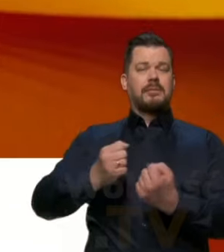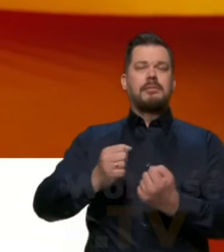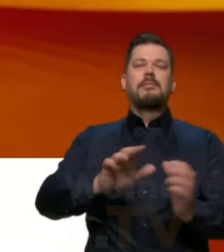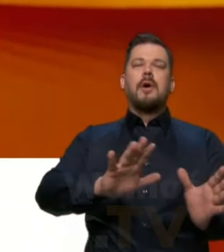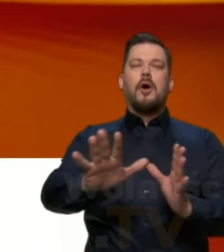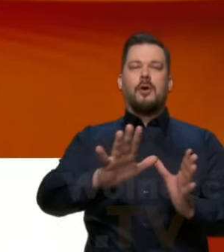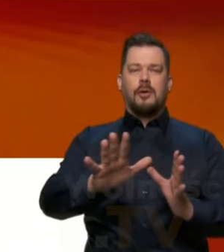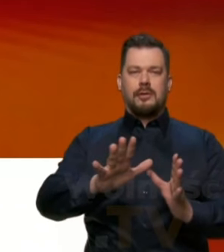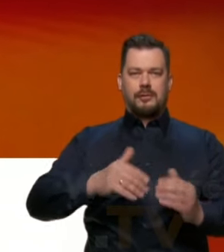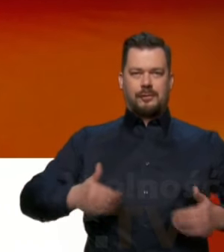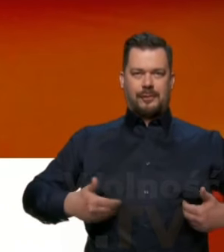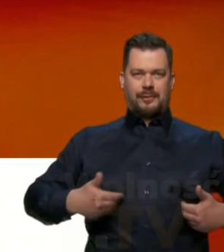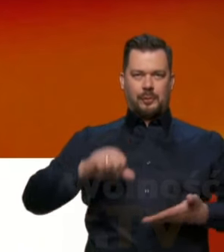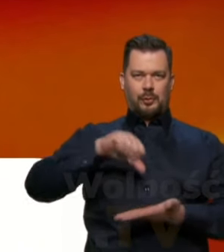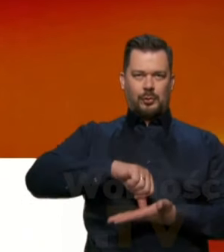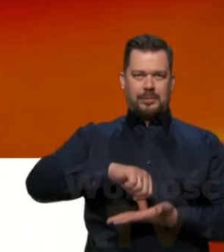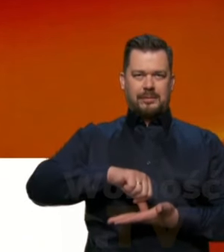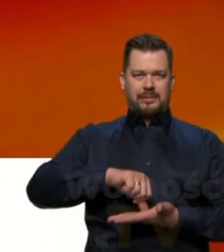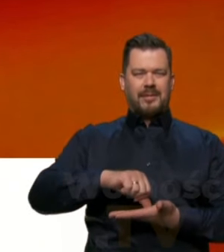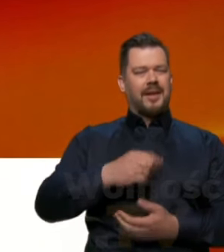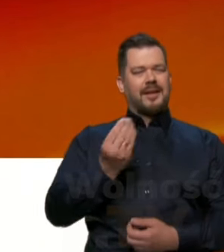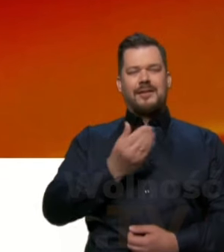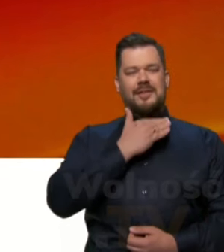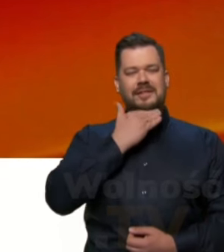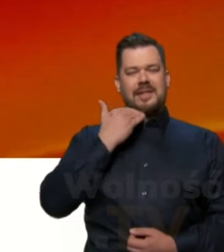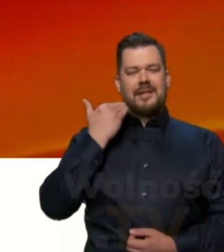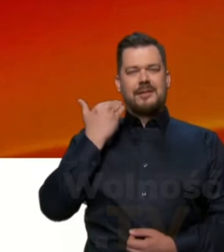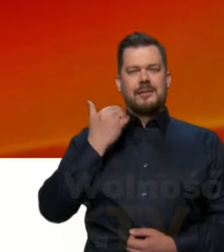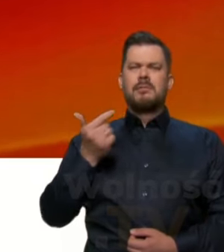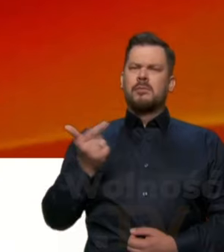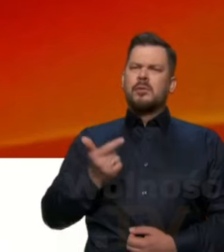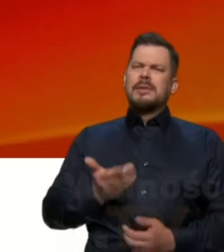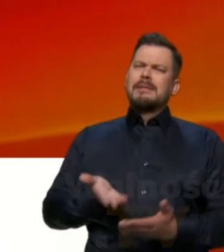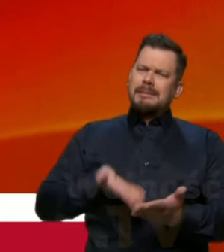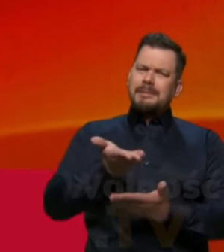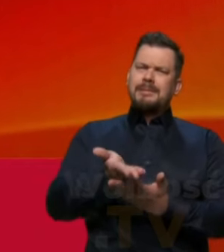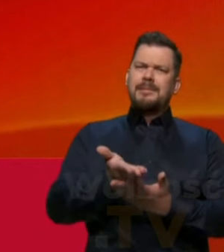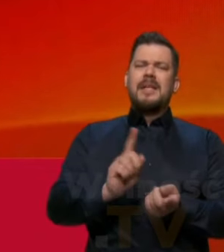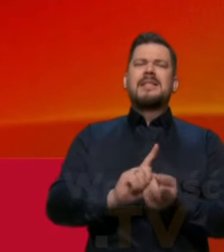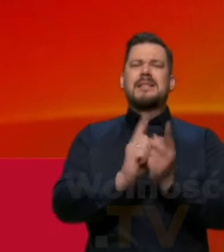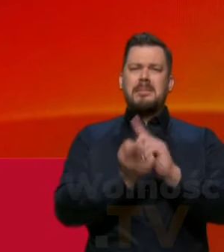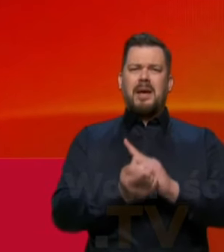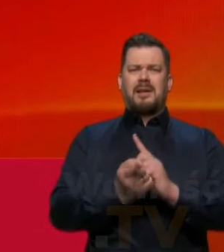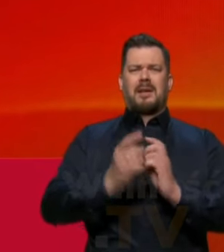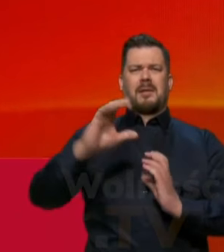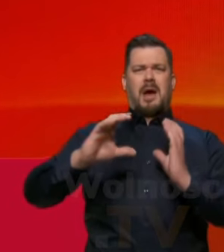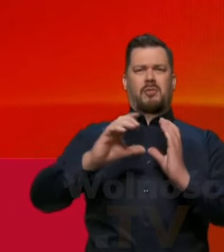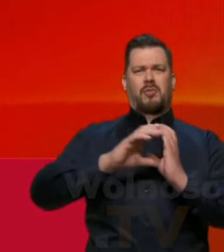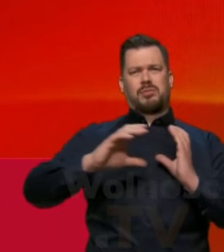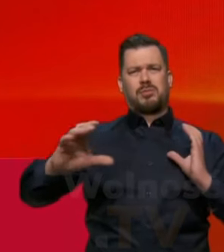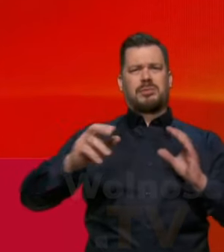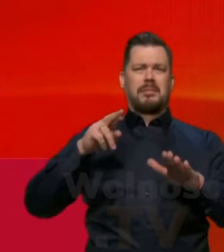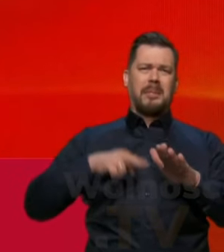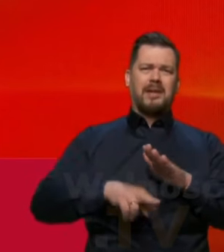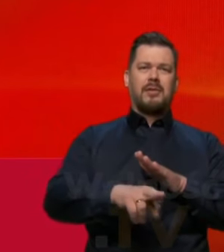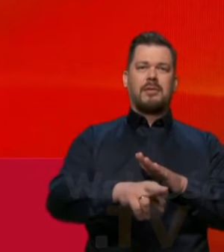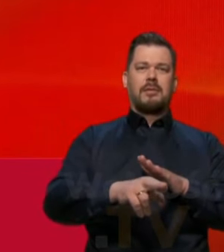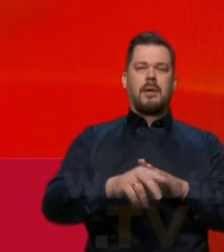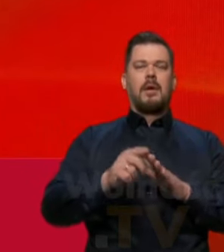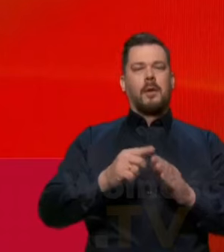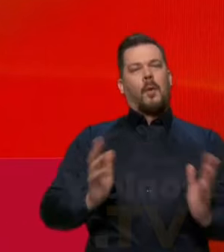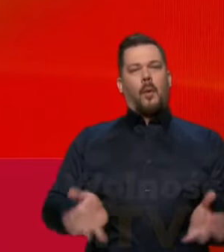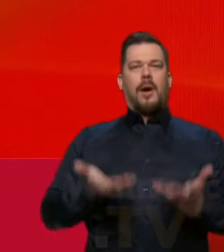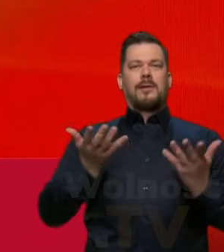mieszkańców Śródmieścia, ale to nie wystarczy. Musimy zachęcać mieszkańców do przesiadania się na transport publiczny. I oczywiście dzisiaj łatwo jest